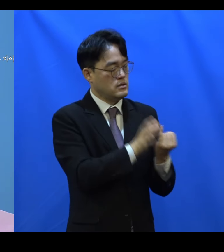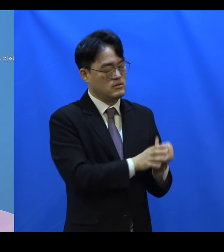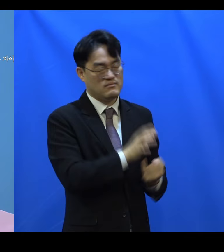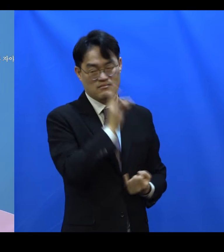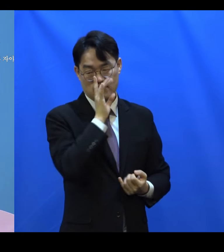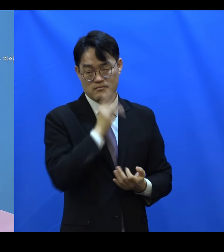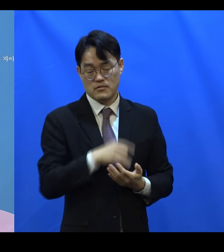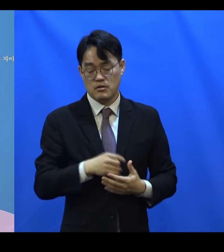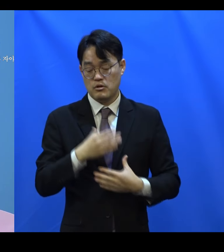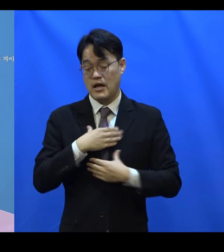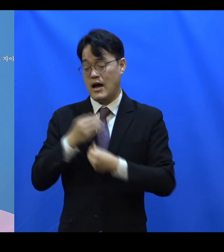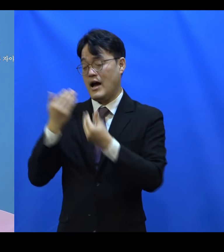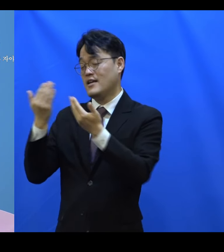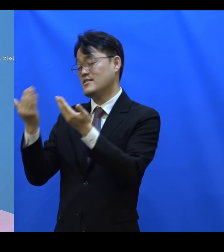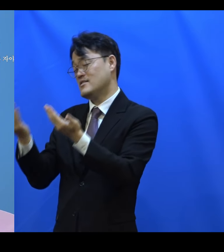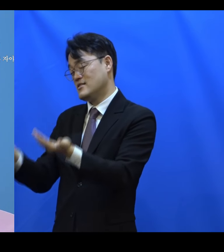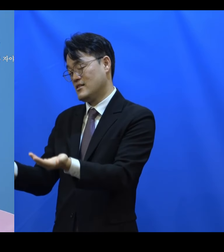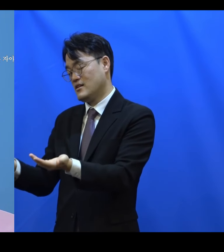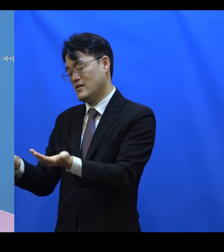일하심 중에 하나예요.